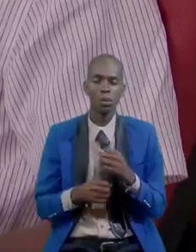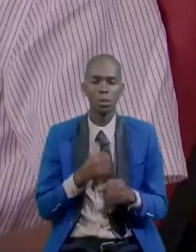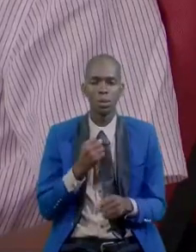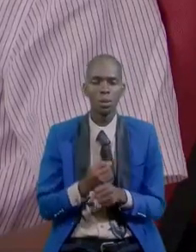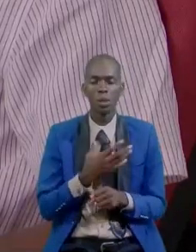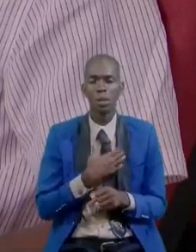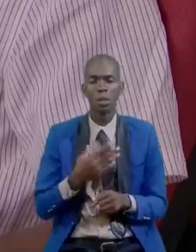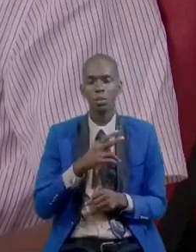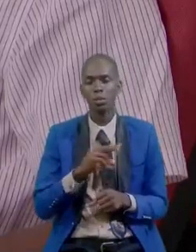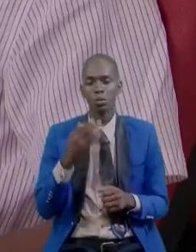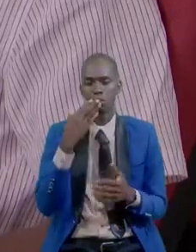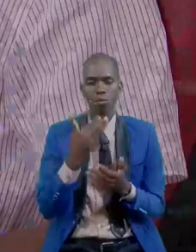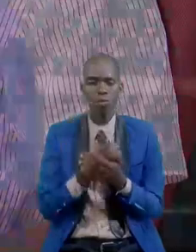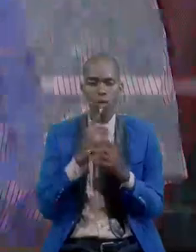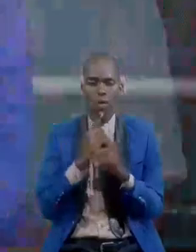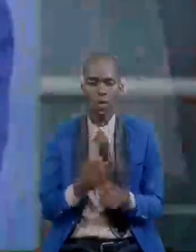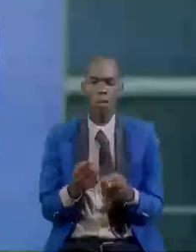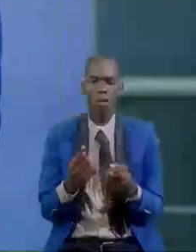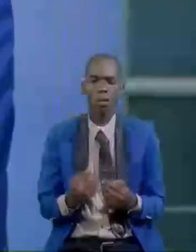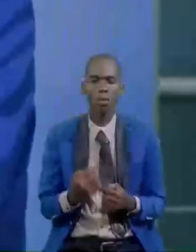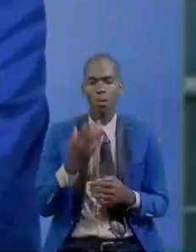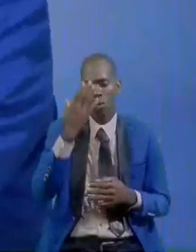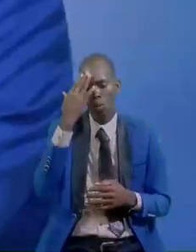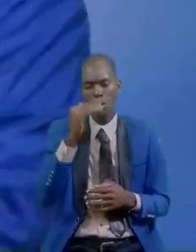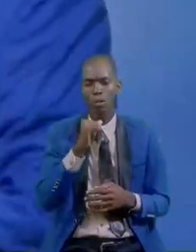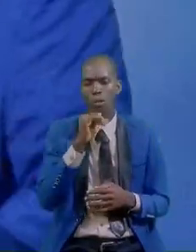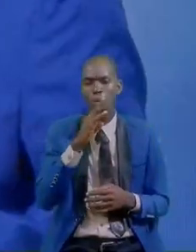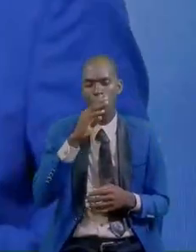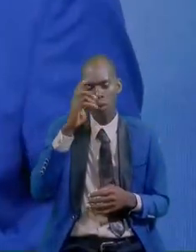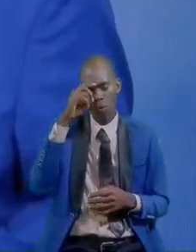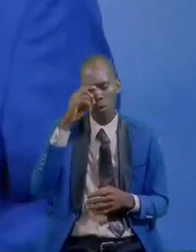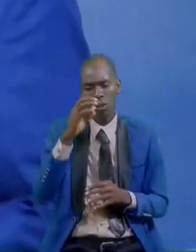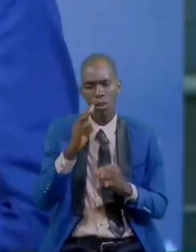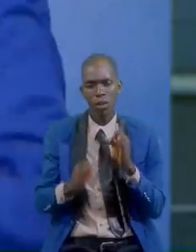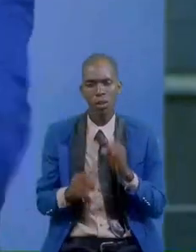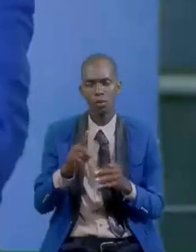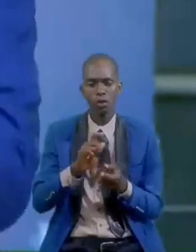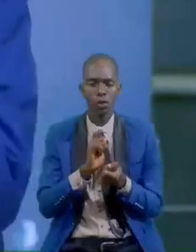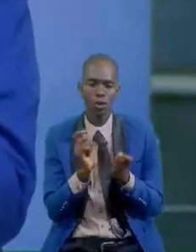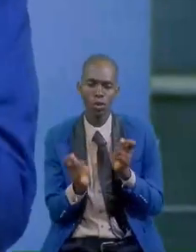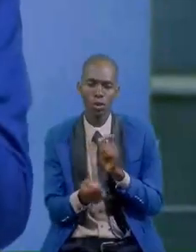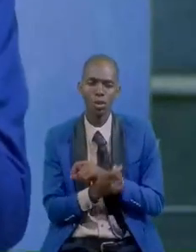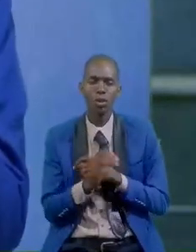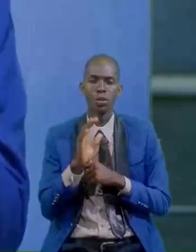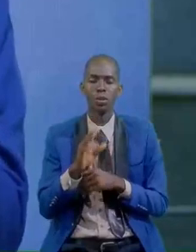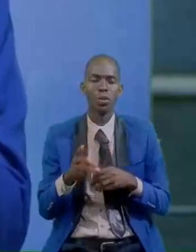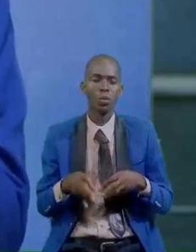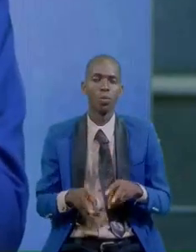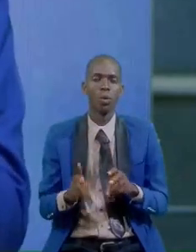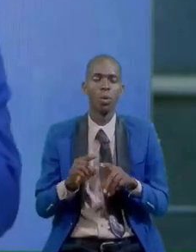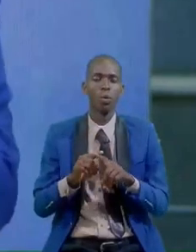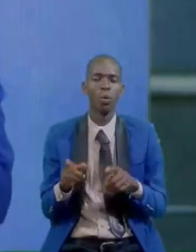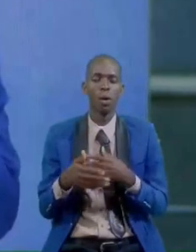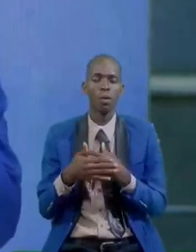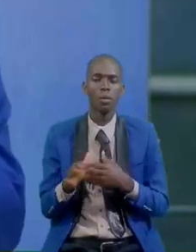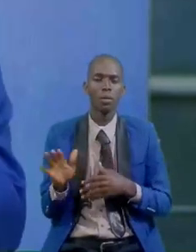pas de bonne réponse, pourquoi ne pas être sage et changer vos méthodes? Mais